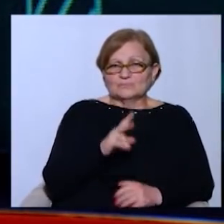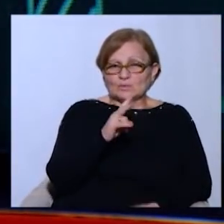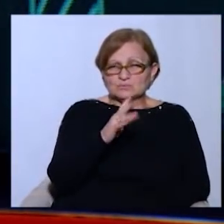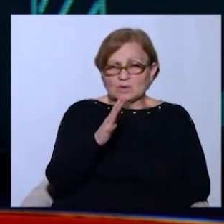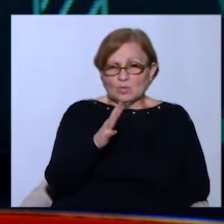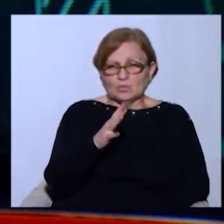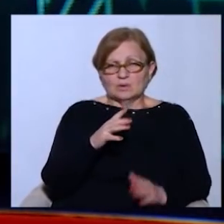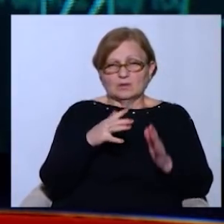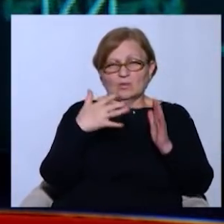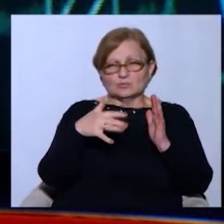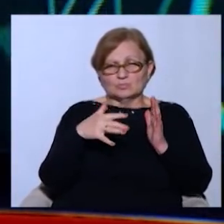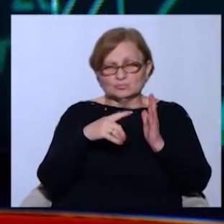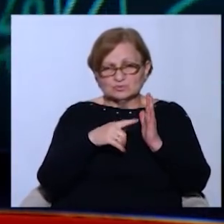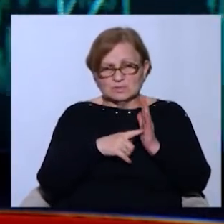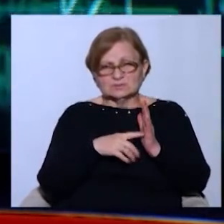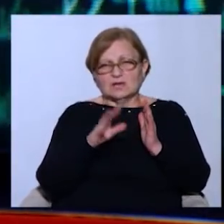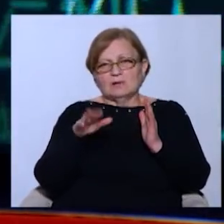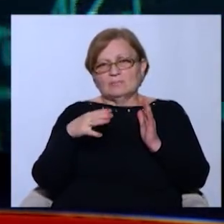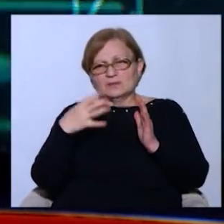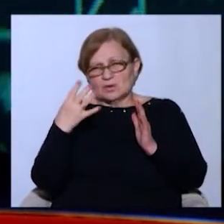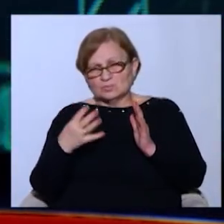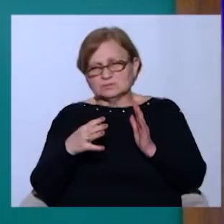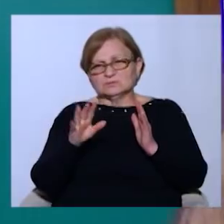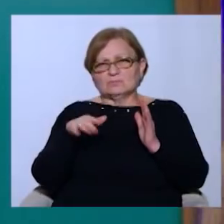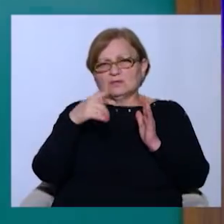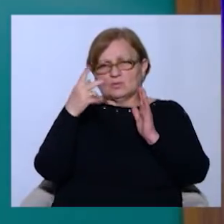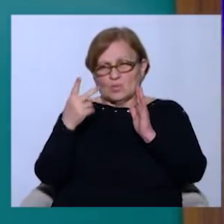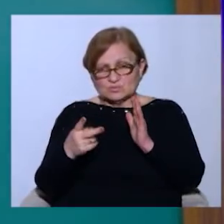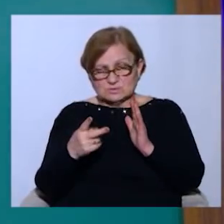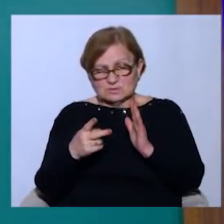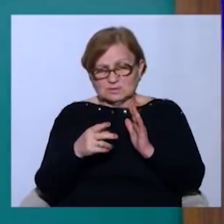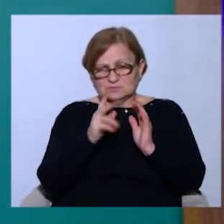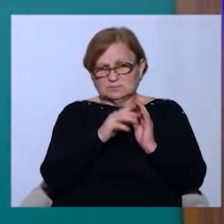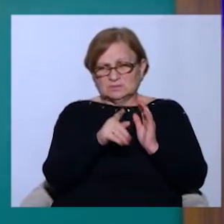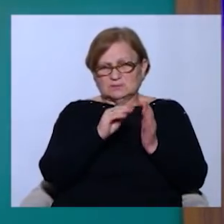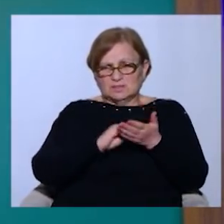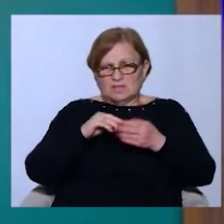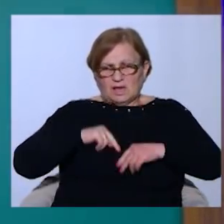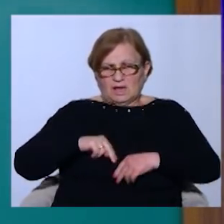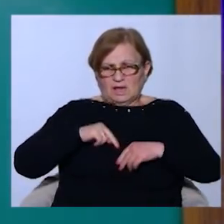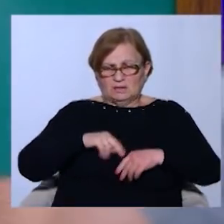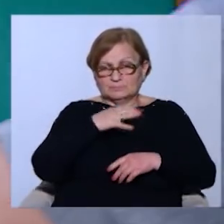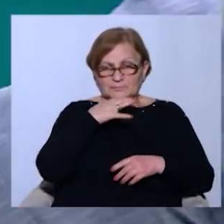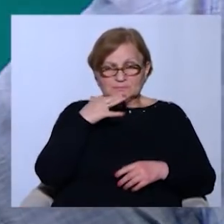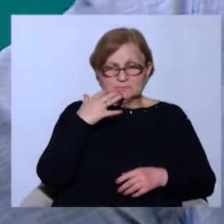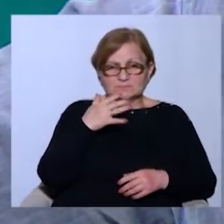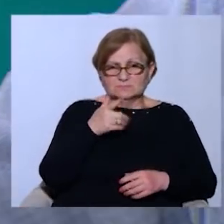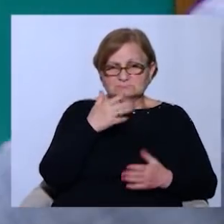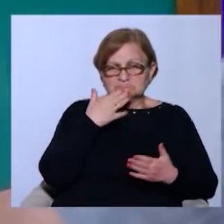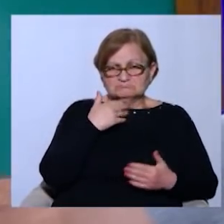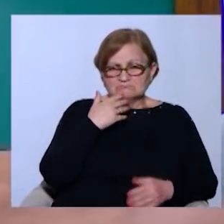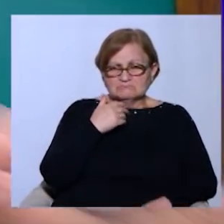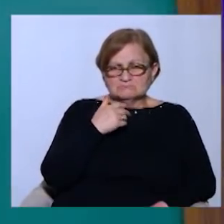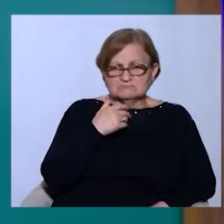25 მრავლდება 50-ზე, მიღებული უნდა გამრავლდეს 4-ზე, ეს მიღებული კიდევ 2-ზე. მაგრამ თუ დავაკვირდებით, ნახეთ რა კარგად